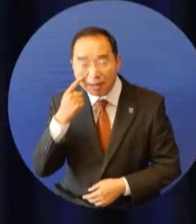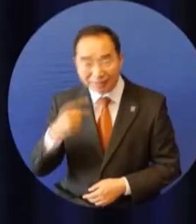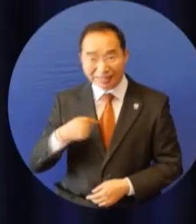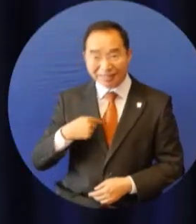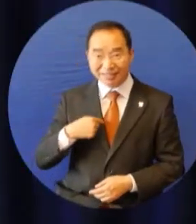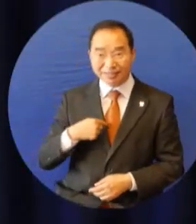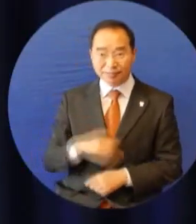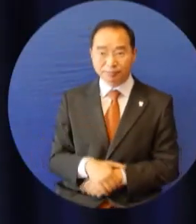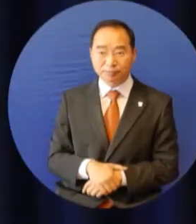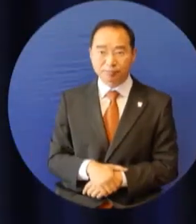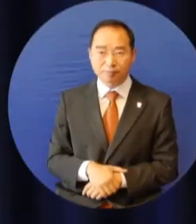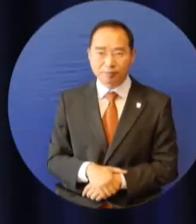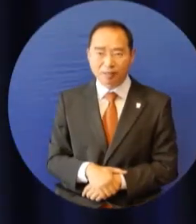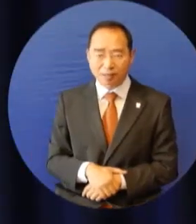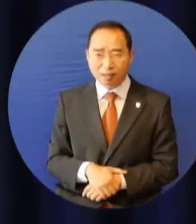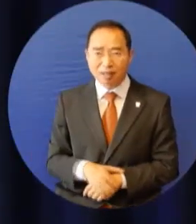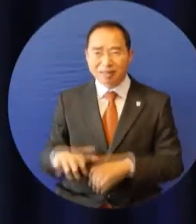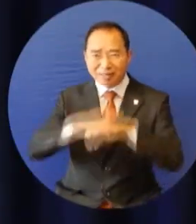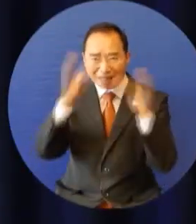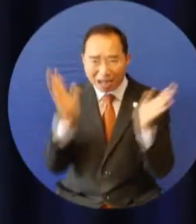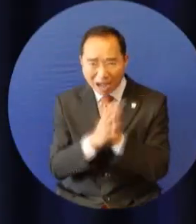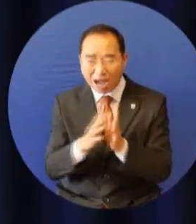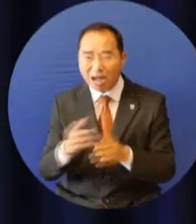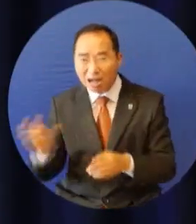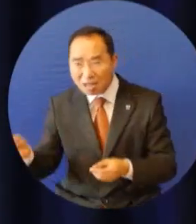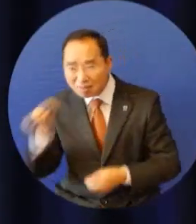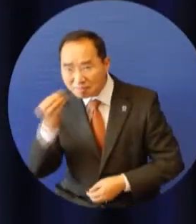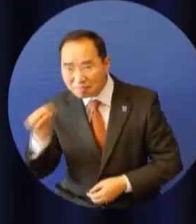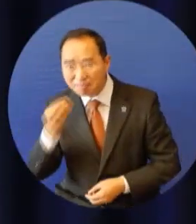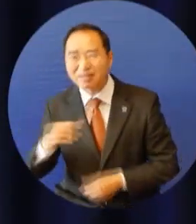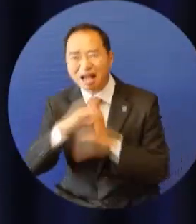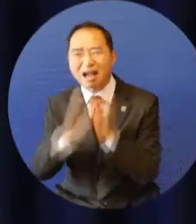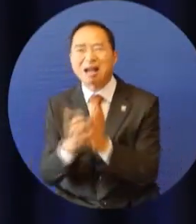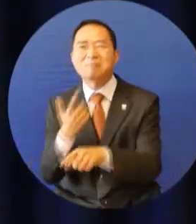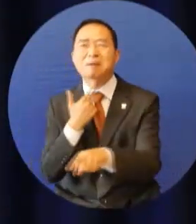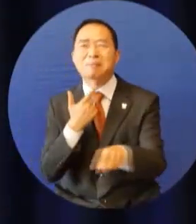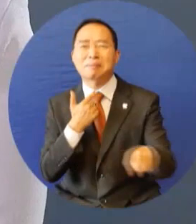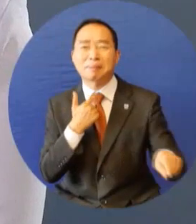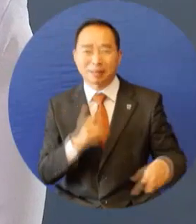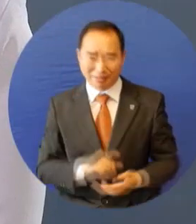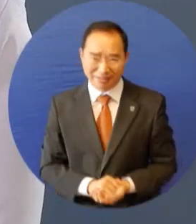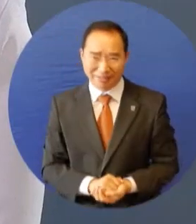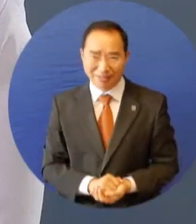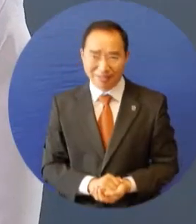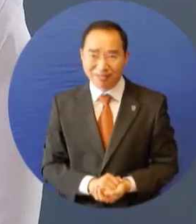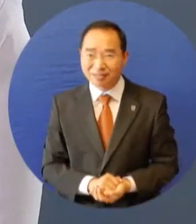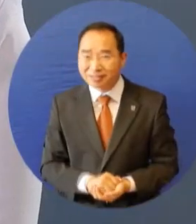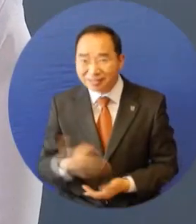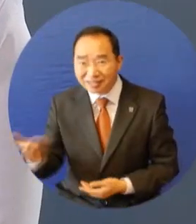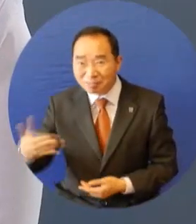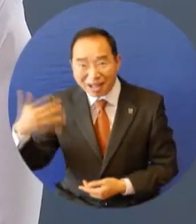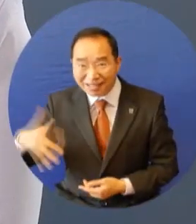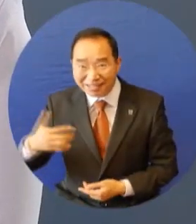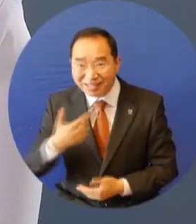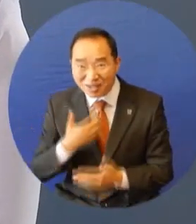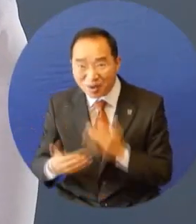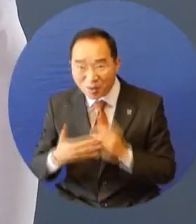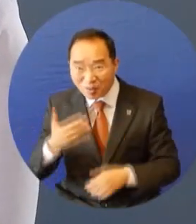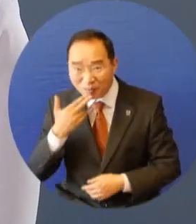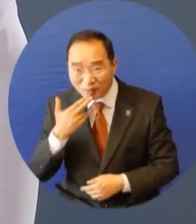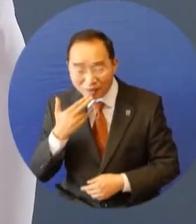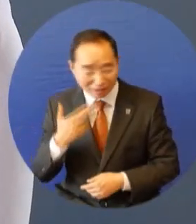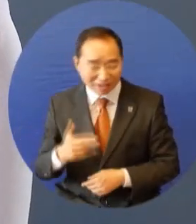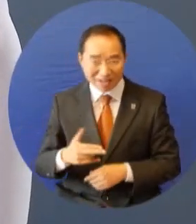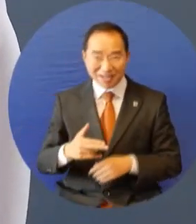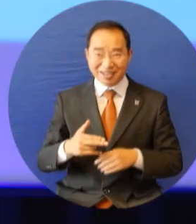그 방법이나 경험을 해보는 거예요. 저 같은 경우는 다 뜯어 먹어봤어요. 우선은 그런 걸 접하지